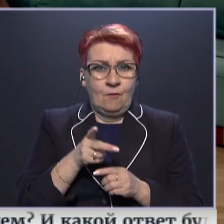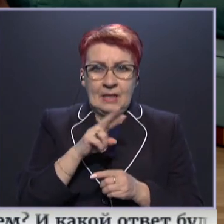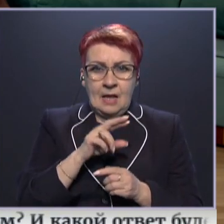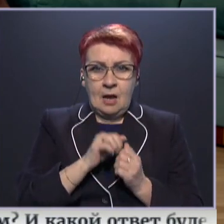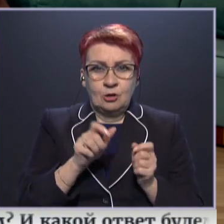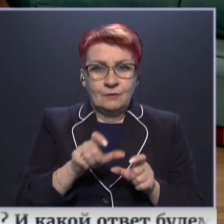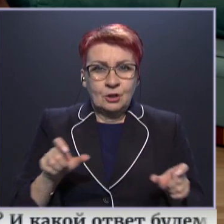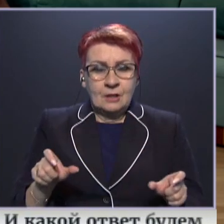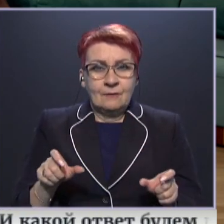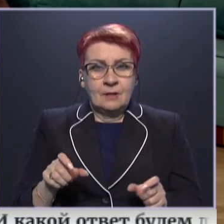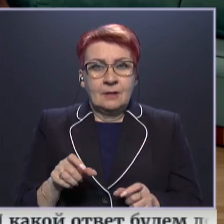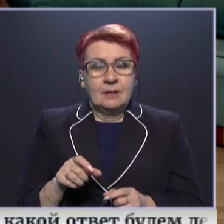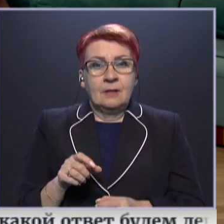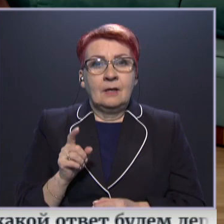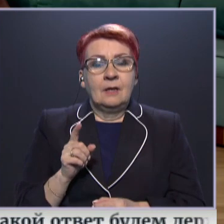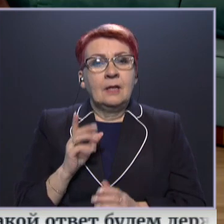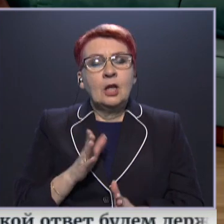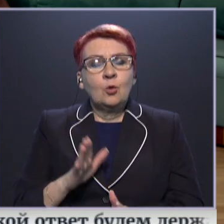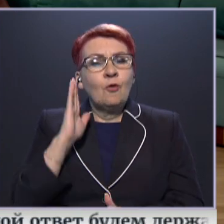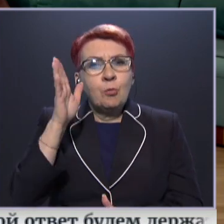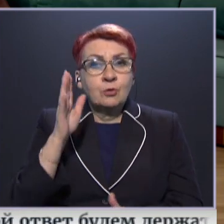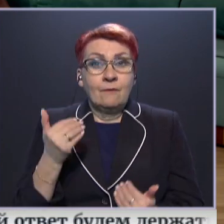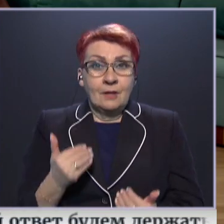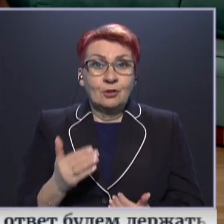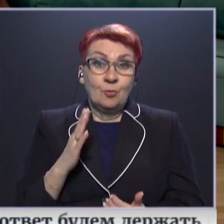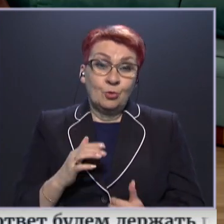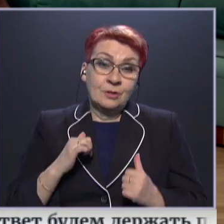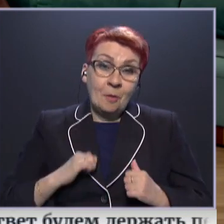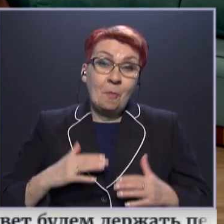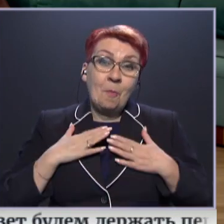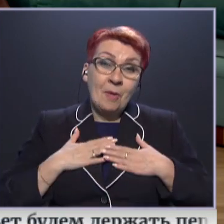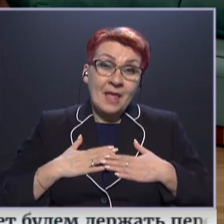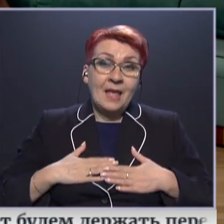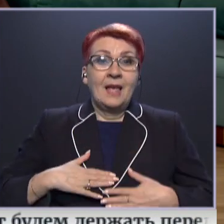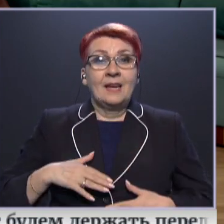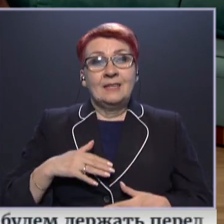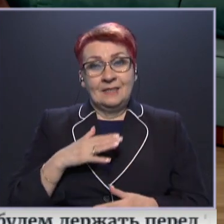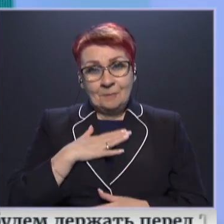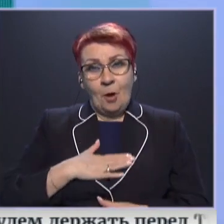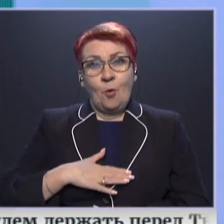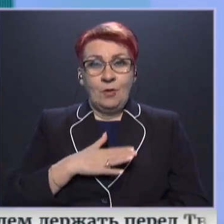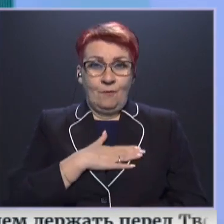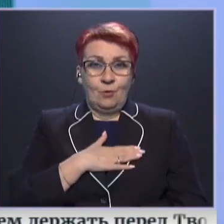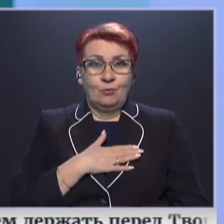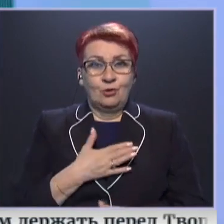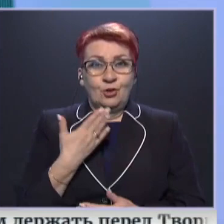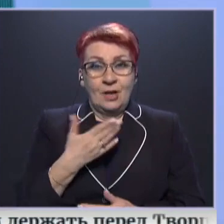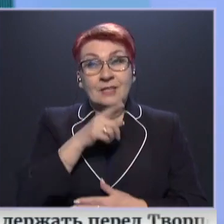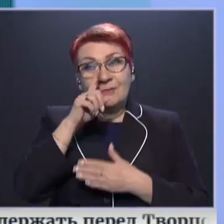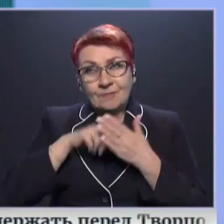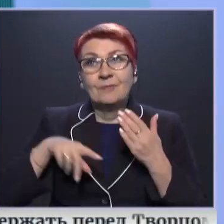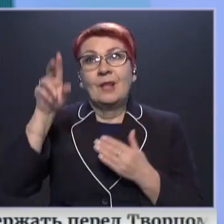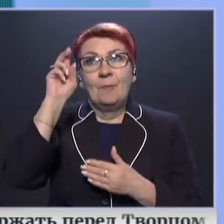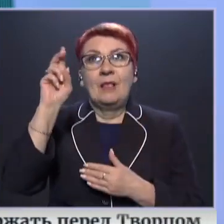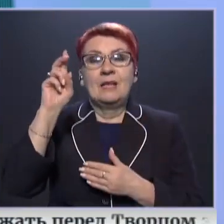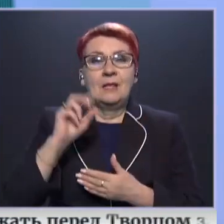то, что там в будущем, а в настоящем человек, мир в душе сразу воцаряется, как только мы полагаемся на Бога. Поэтому